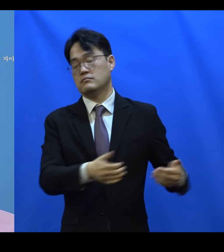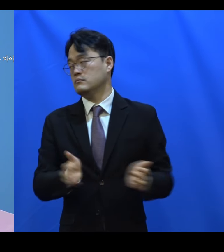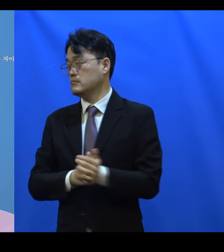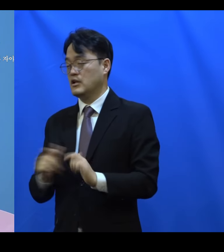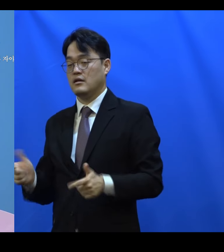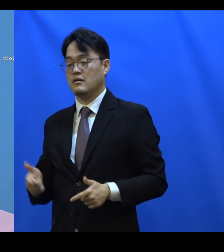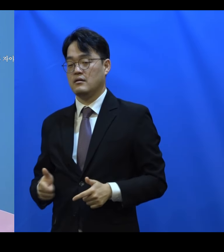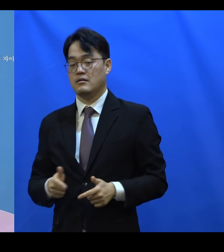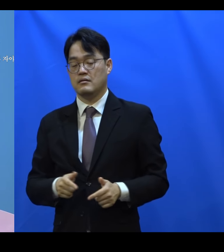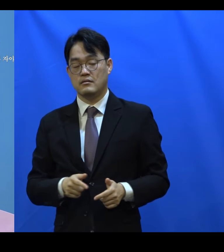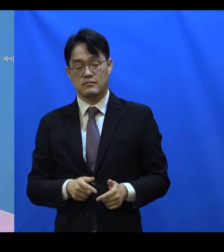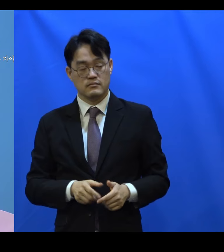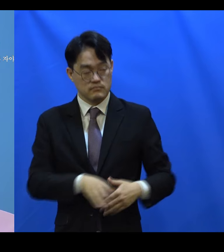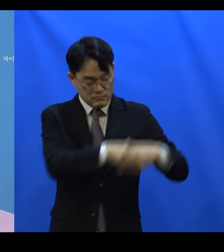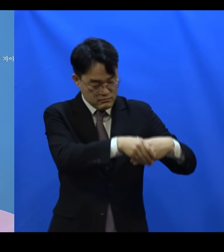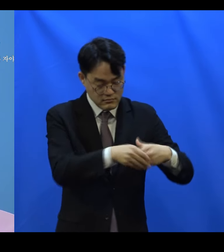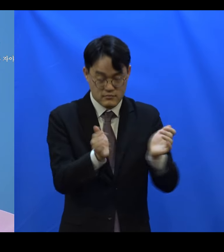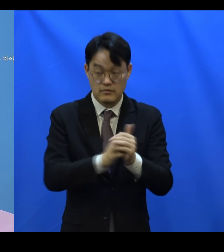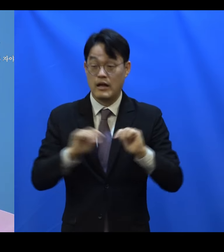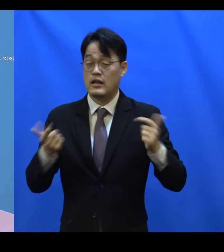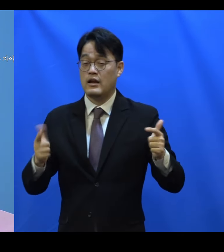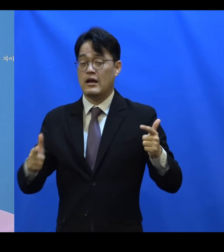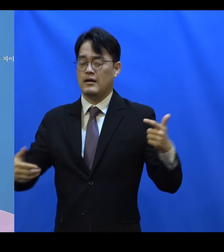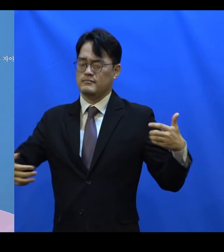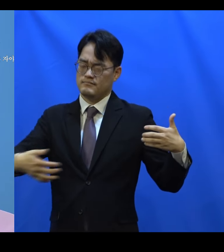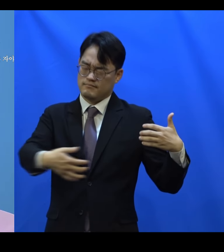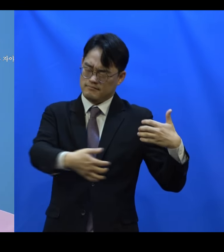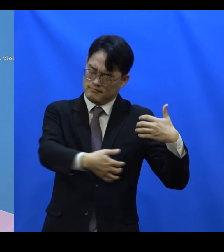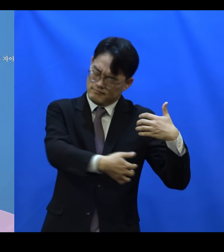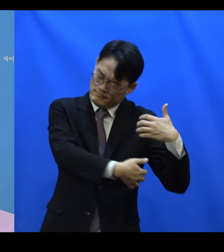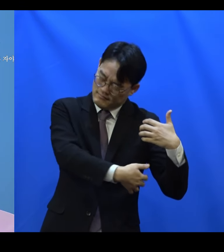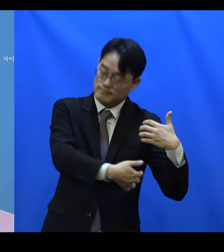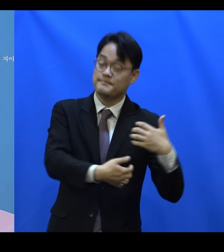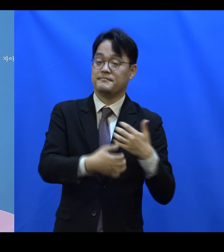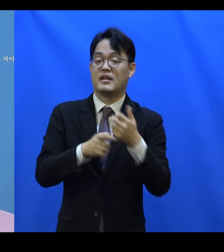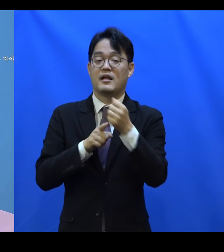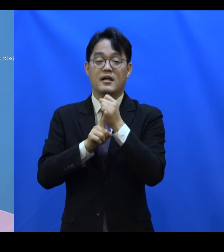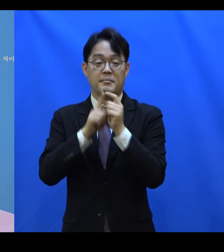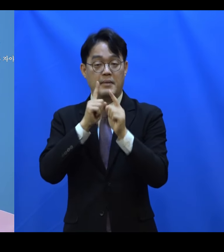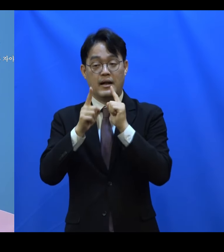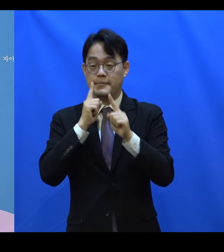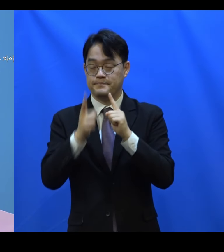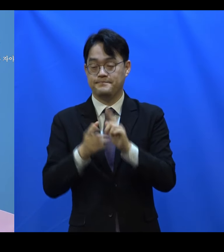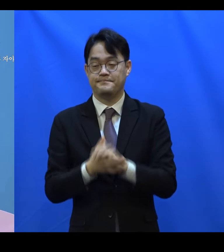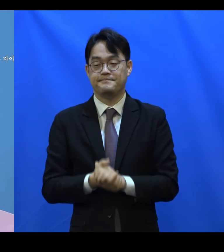사랑이 관념적이지 않아요, 여러분. 진짜 이런 경험이에요, 주님이.